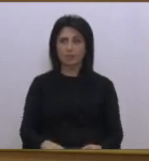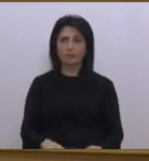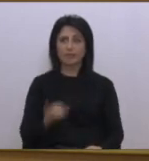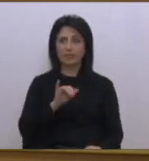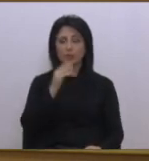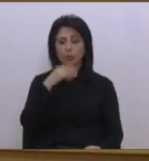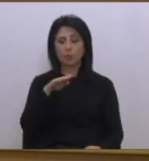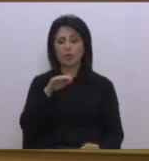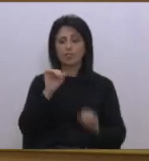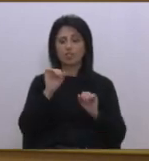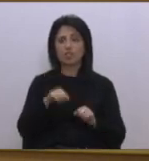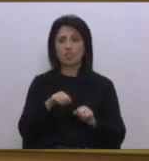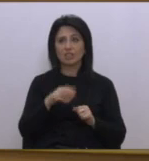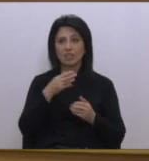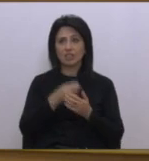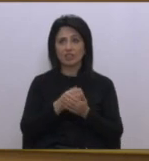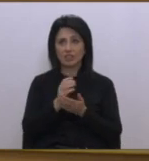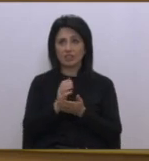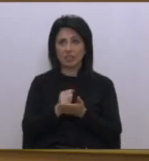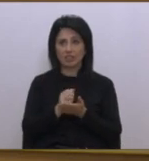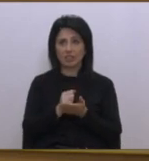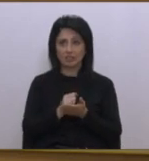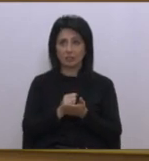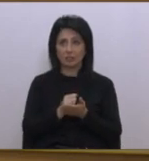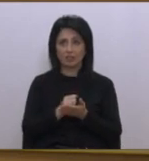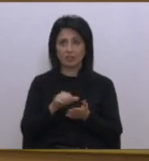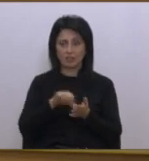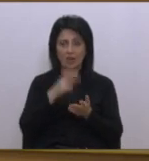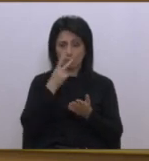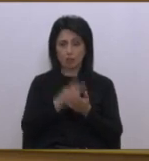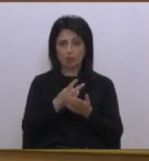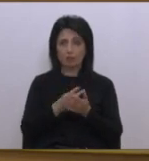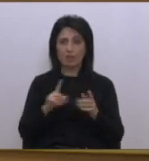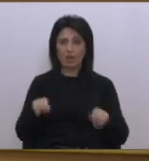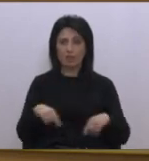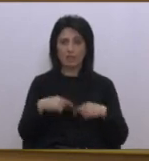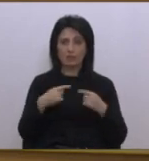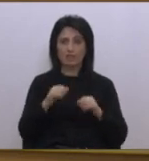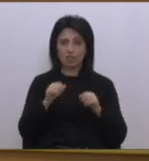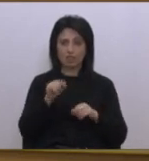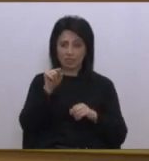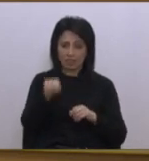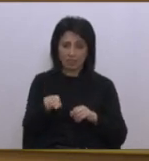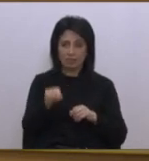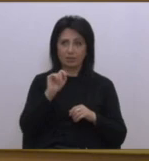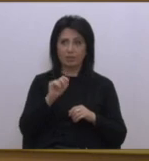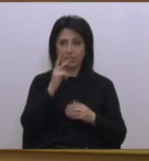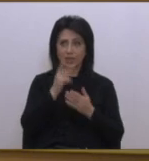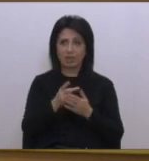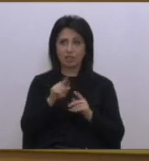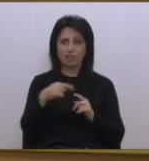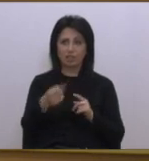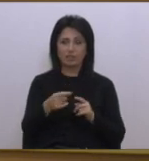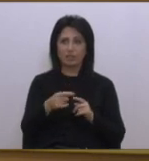სადაც უკეთესად შეძლებს თავისი რესურსის წარმოჩენას და თავის რეალიზებას, შეიძლება იქ დაინახოს